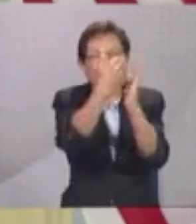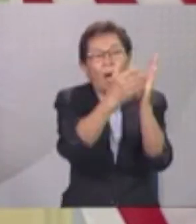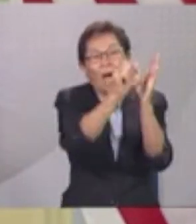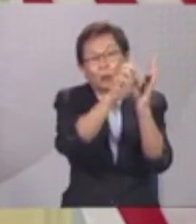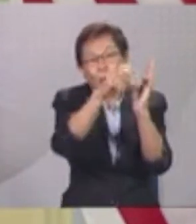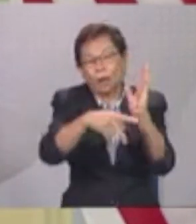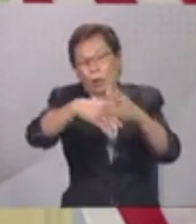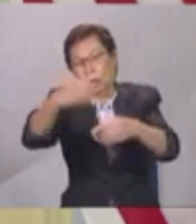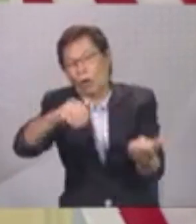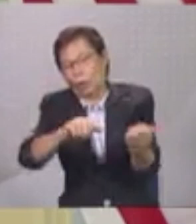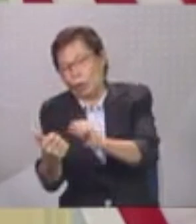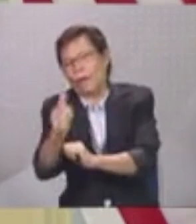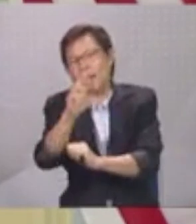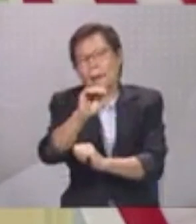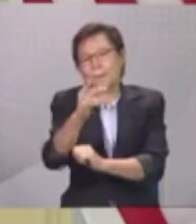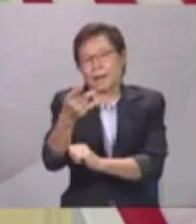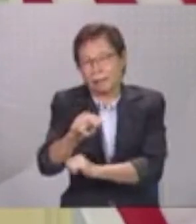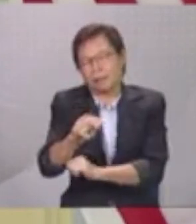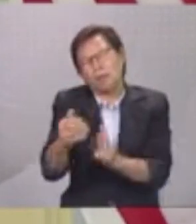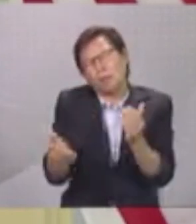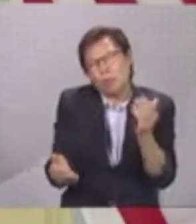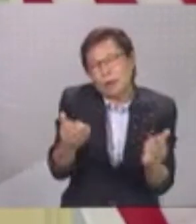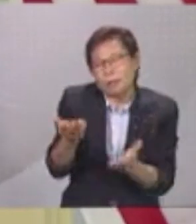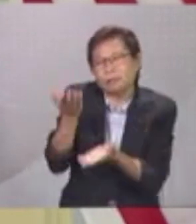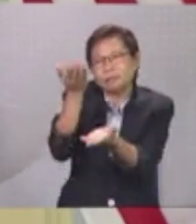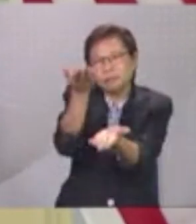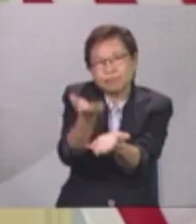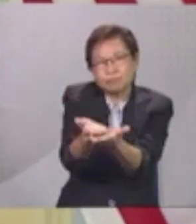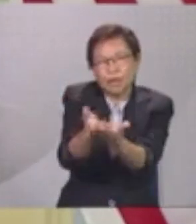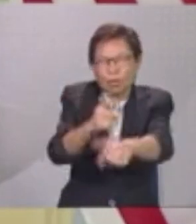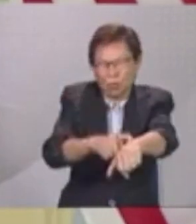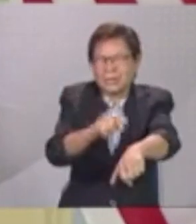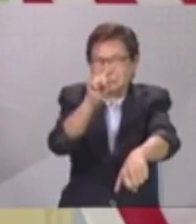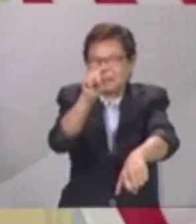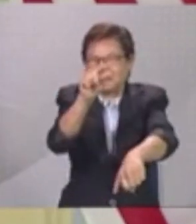oleh MKN, mungkin akan dibentangkan dalam